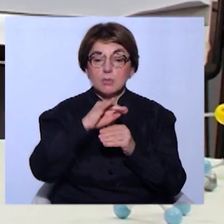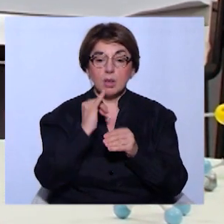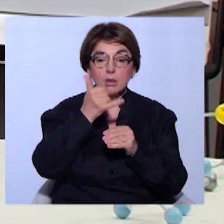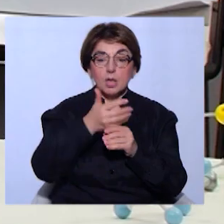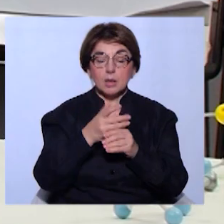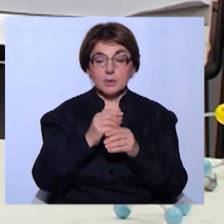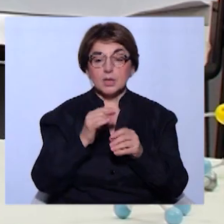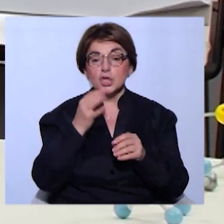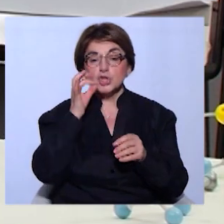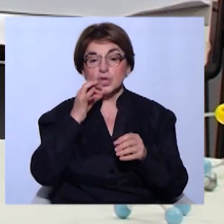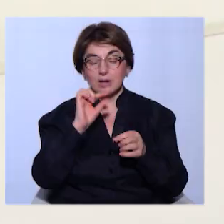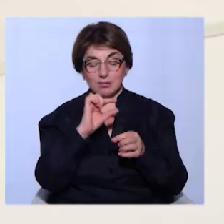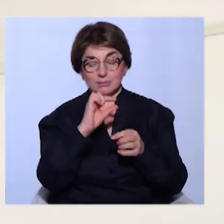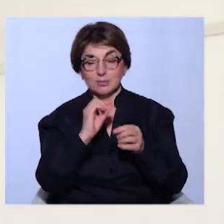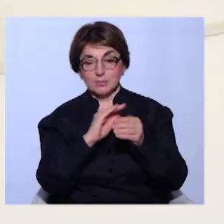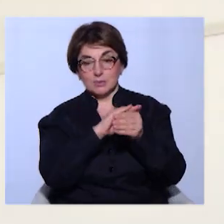აუცილებლად კონცენტრირებული.